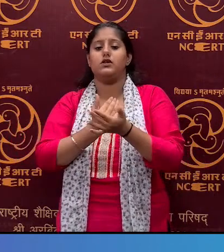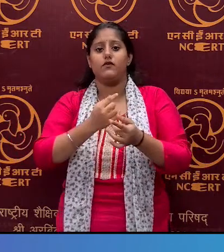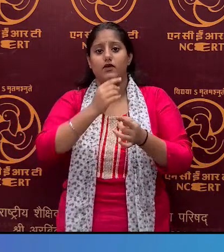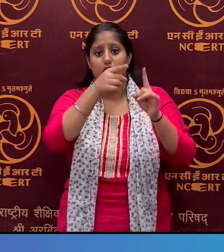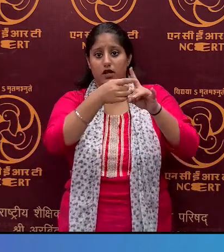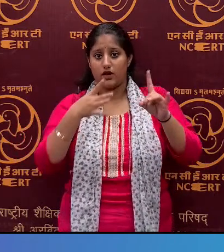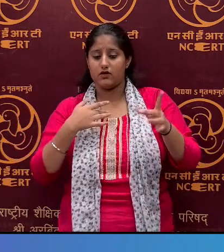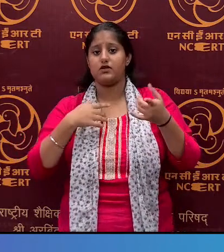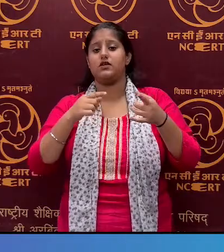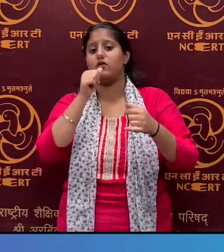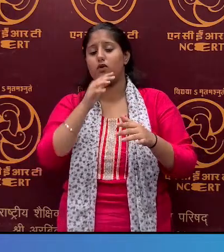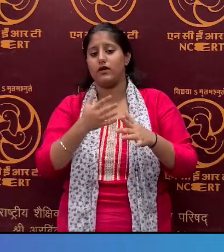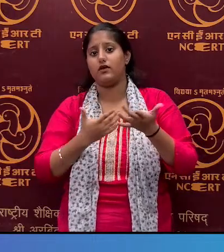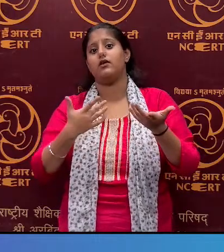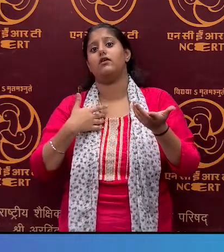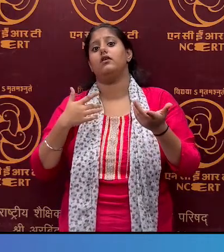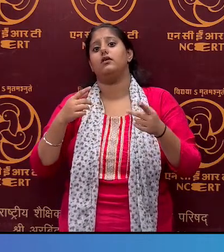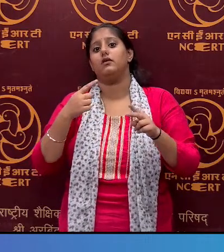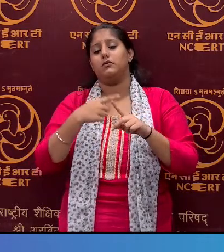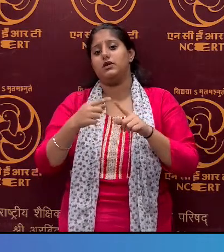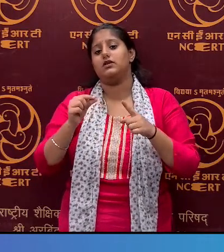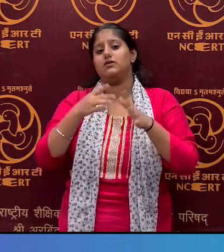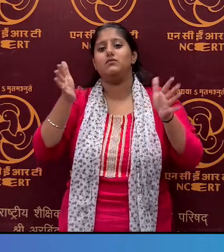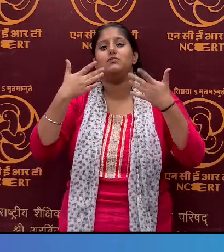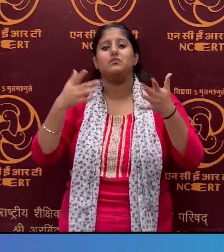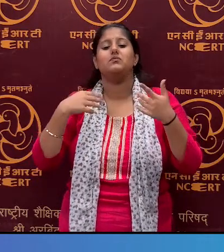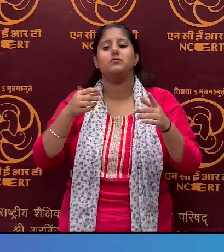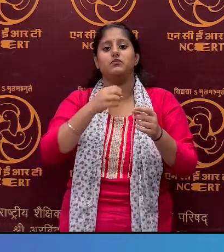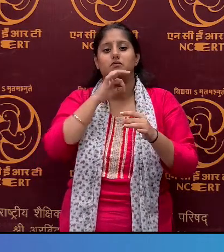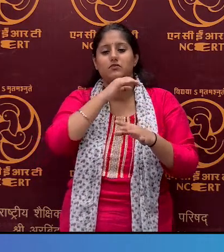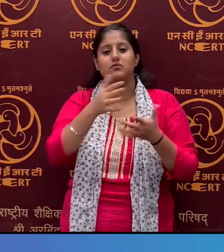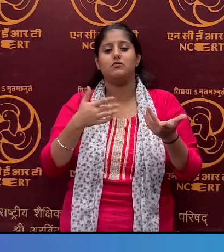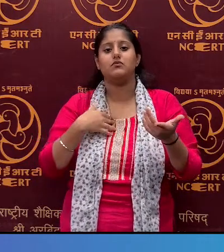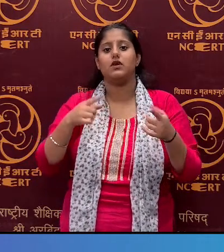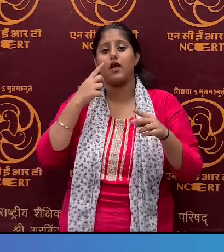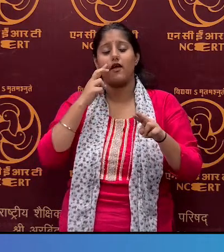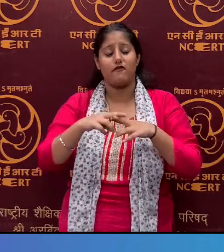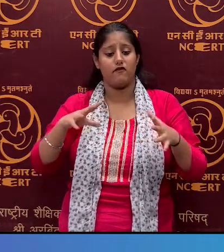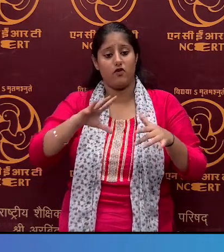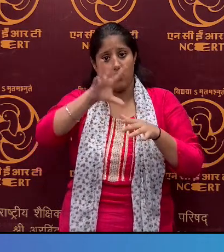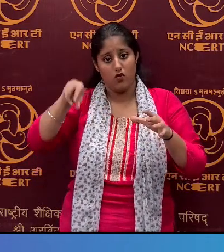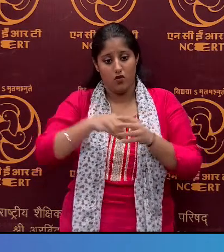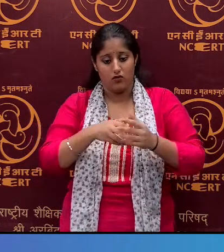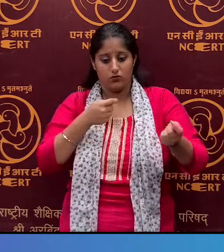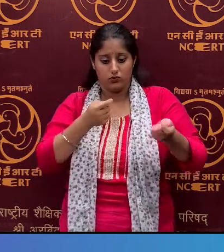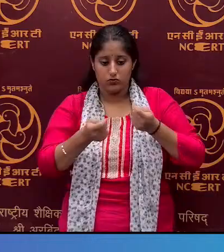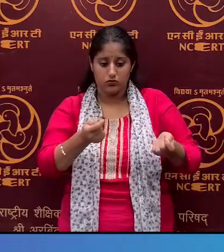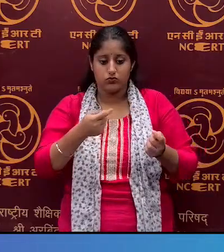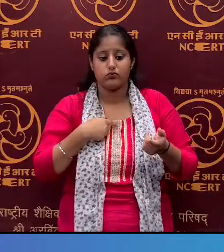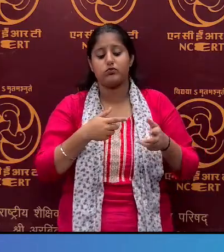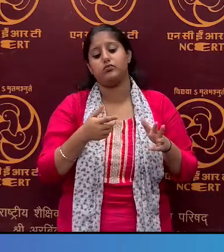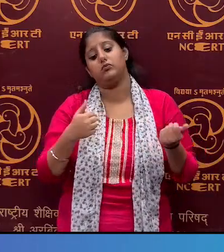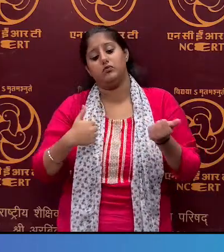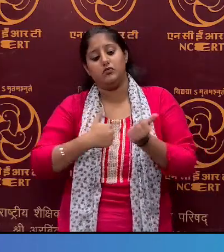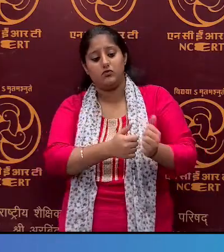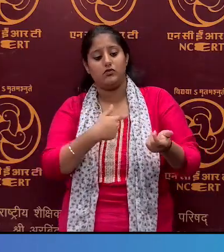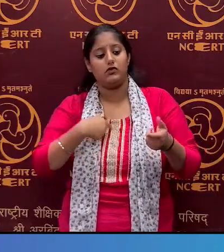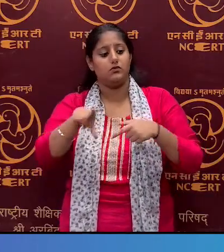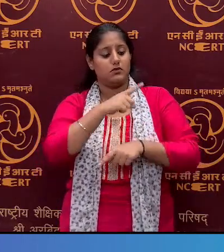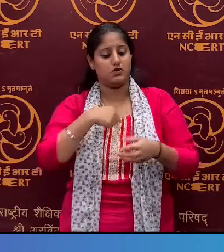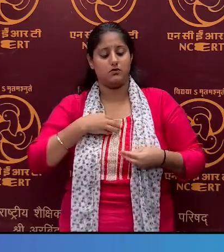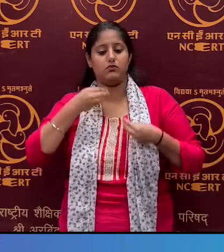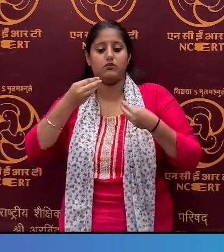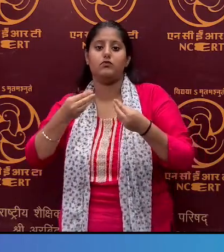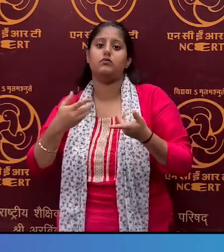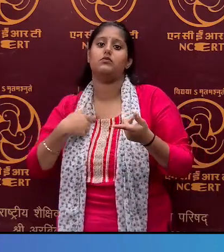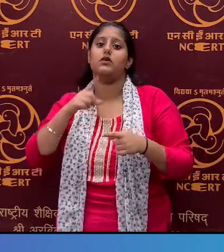and reducing pollution and waste. So if we just follow these things, we are able to do give our contribution. हम